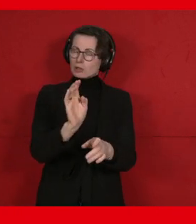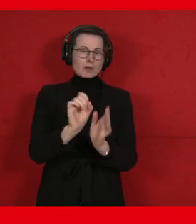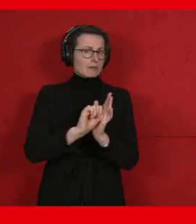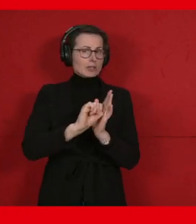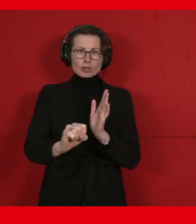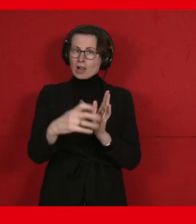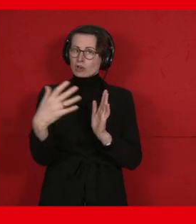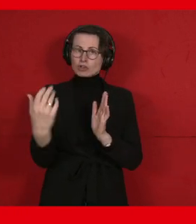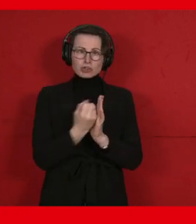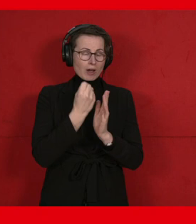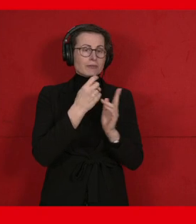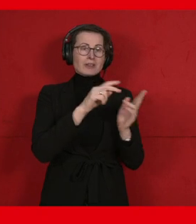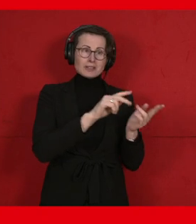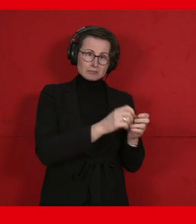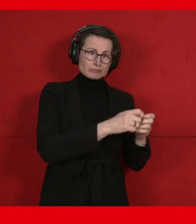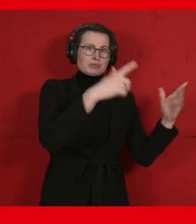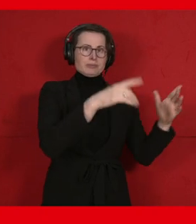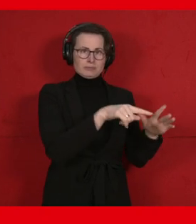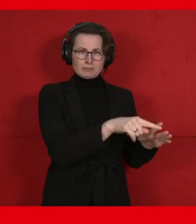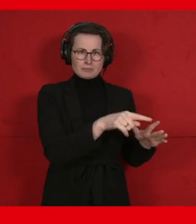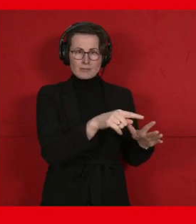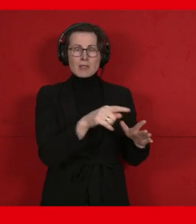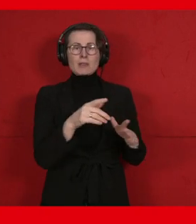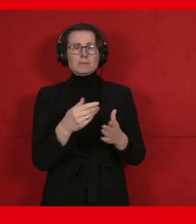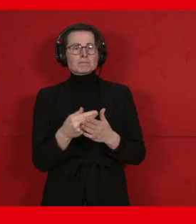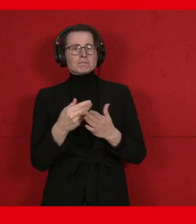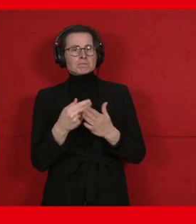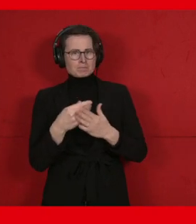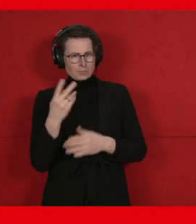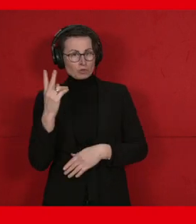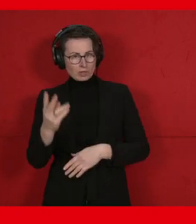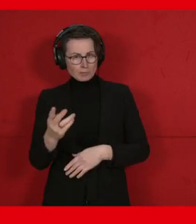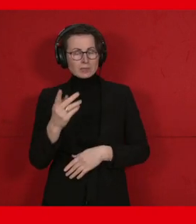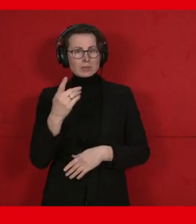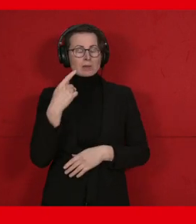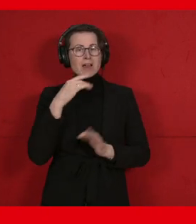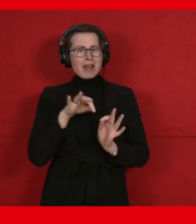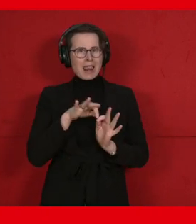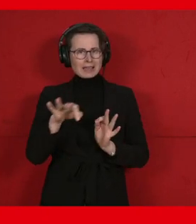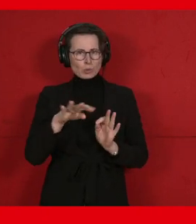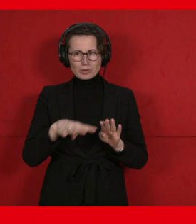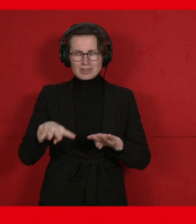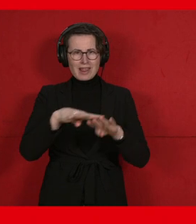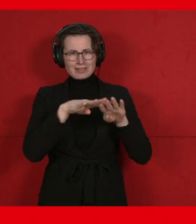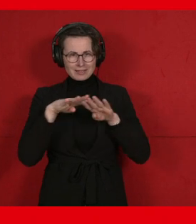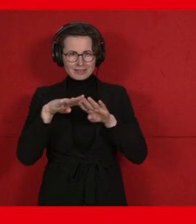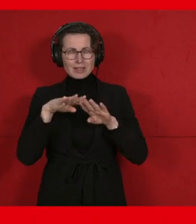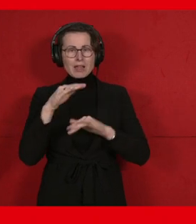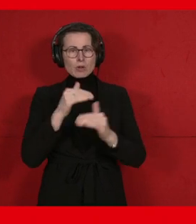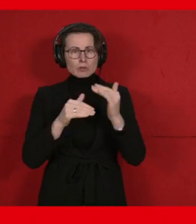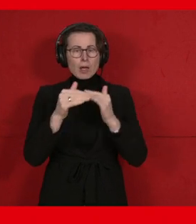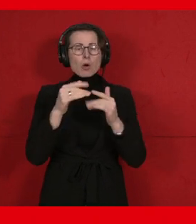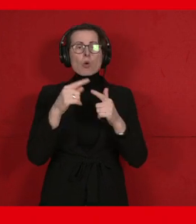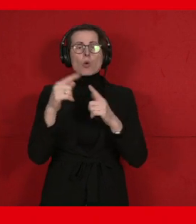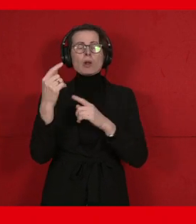es, tatsächlich einzusteigen. Und wenn ich mir da mal tatsächlich im Detail des Leitungsnetzausbaus oder auch des